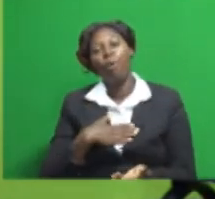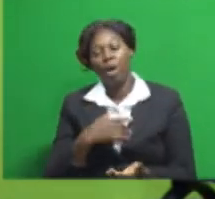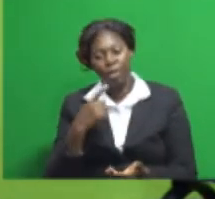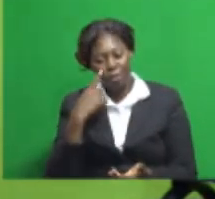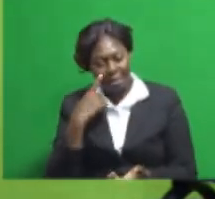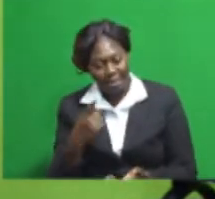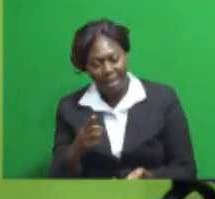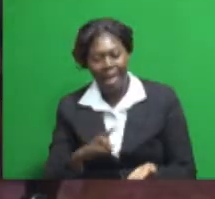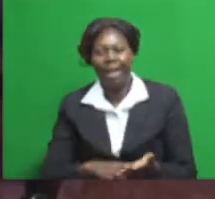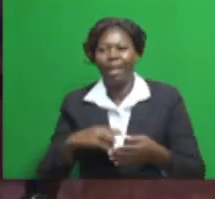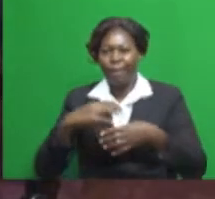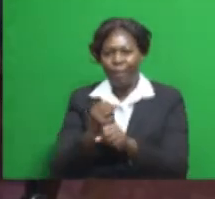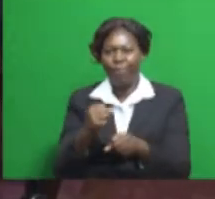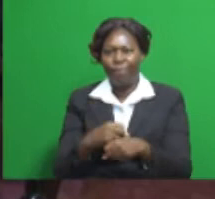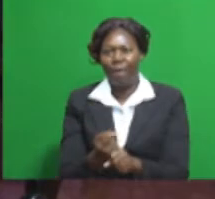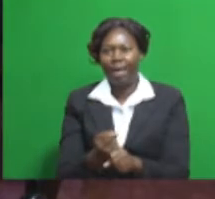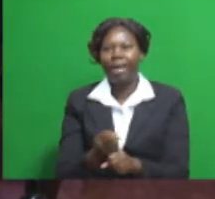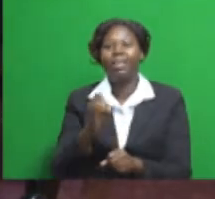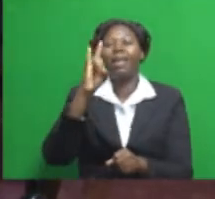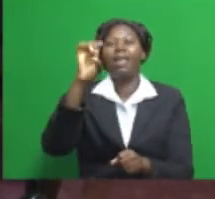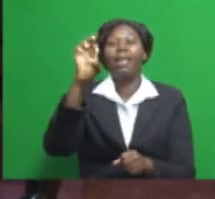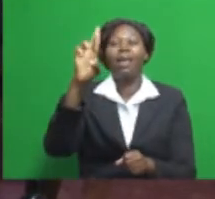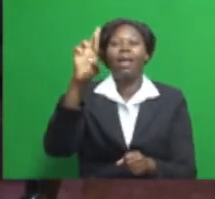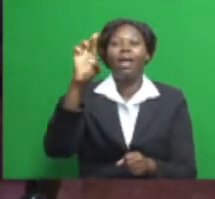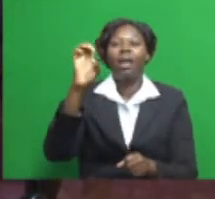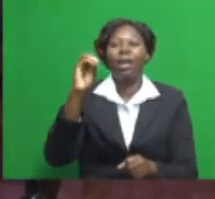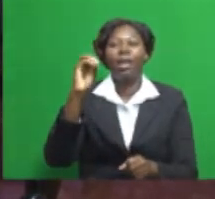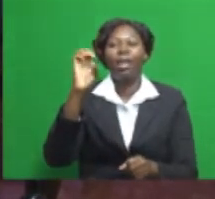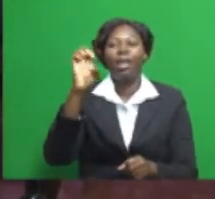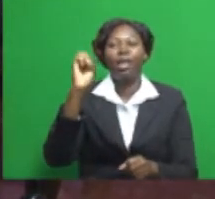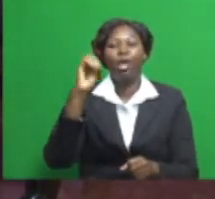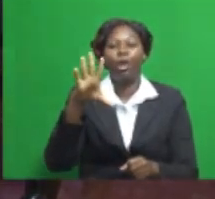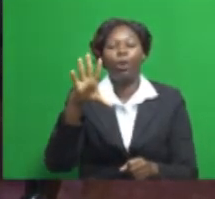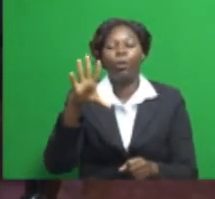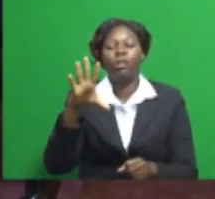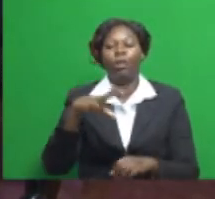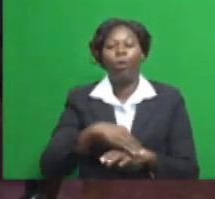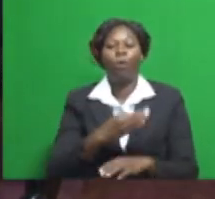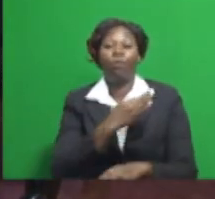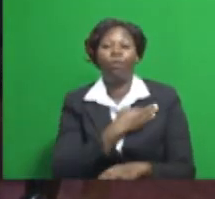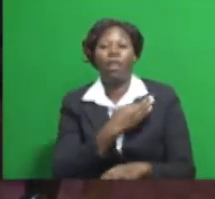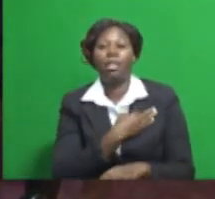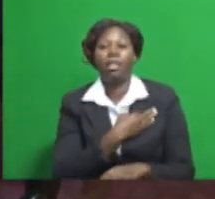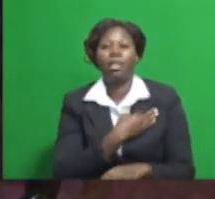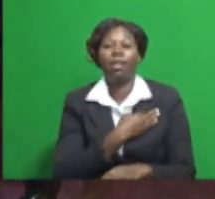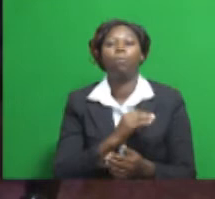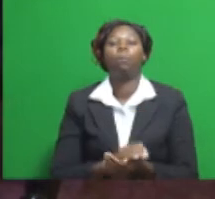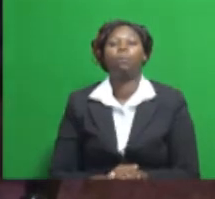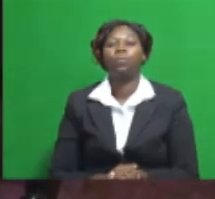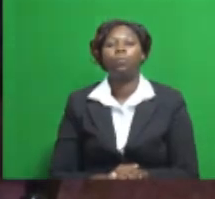here pastor. Tigadzire magamba ekutenda because ine shoko because kutenda kwaane vanhu vakawanda